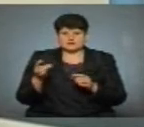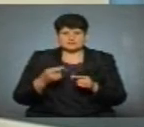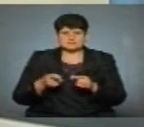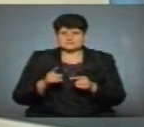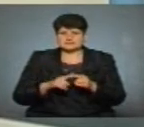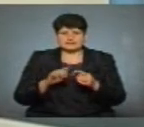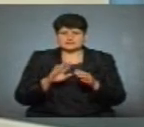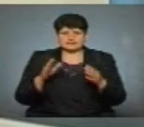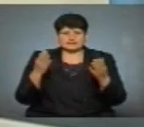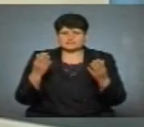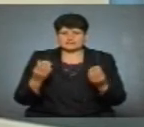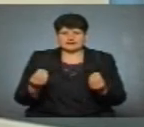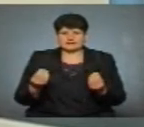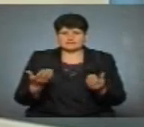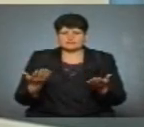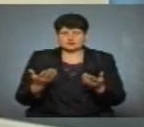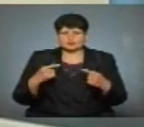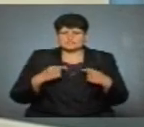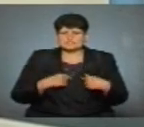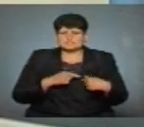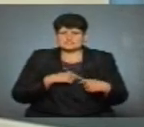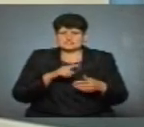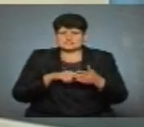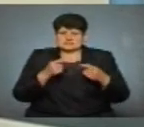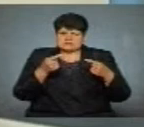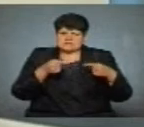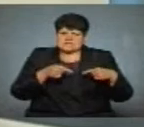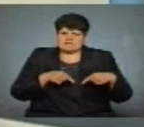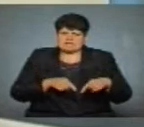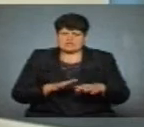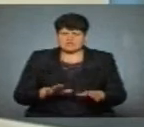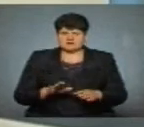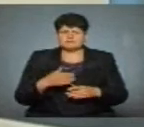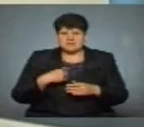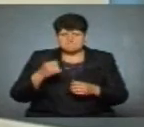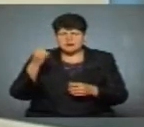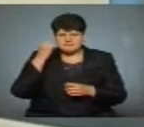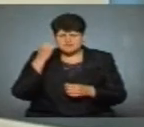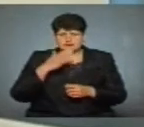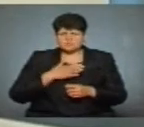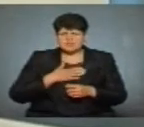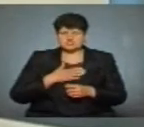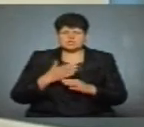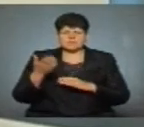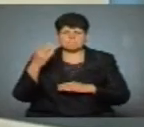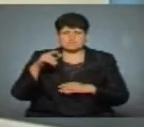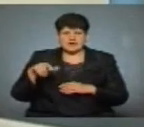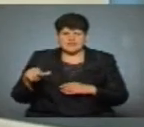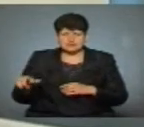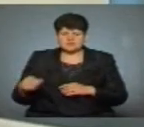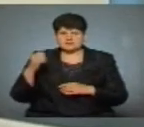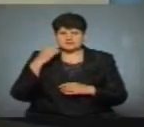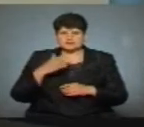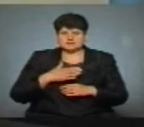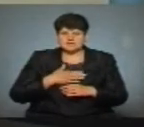не день якоїсь зневіри чи занепаду. Ми пам'ятаємо наших предків, ми пам'ятаємо наших